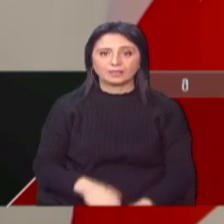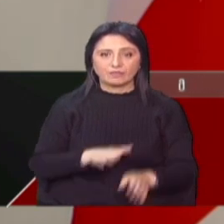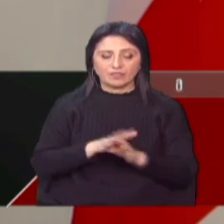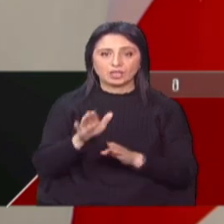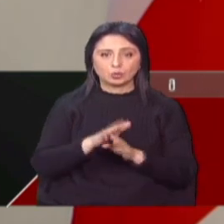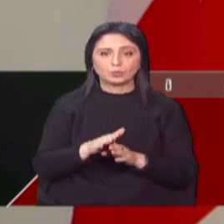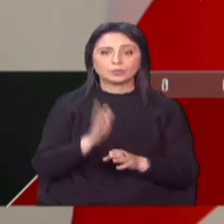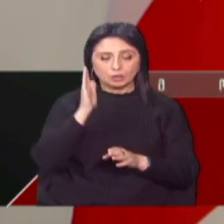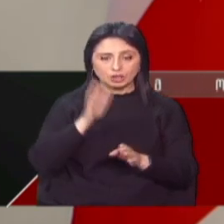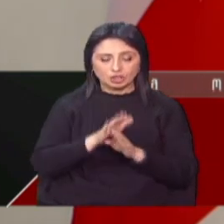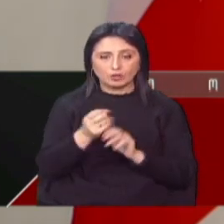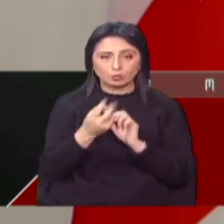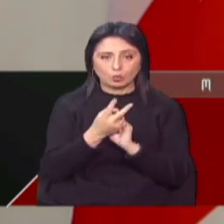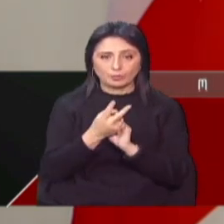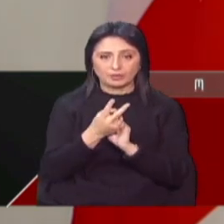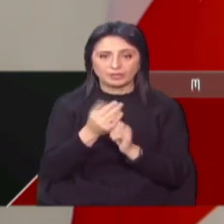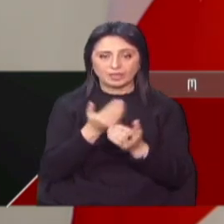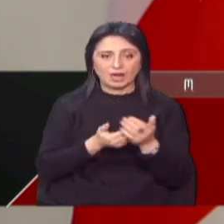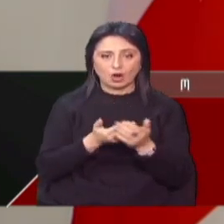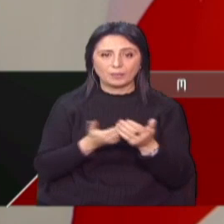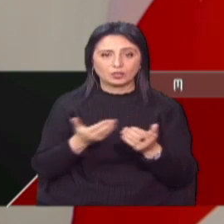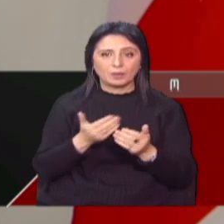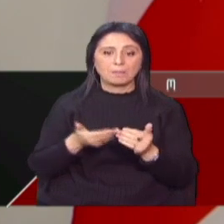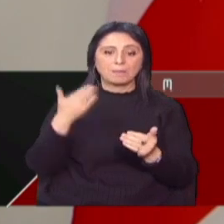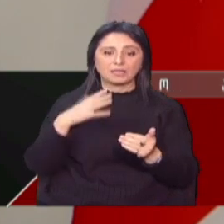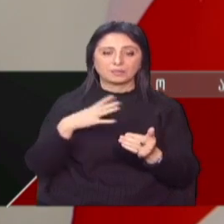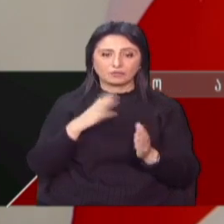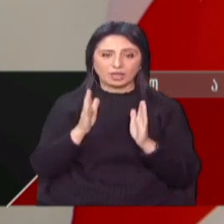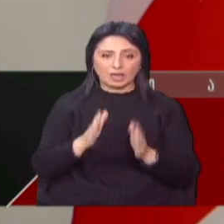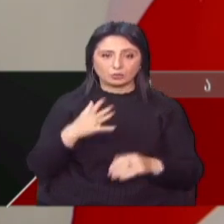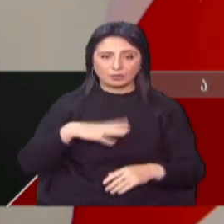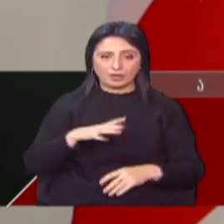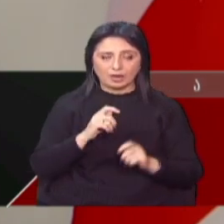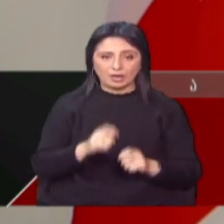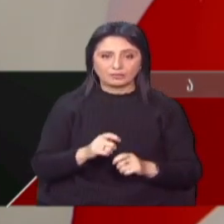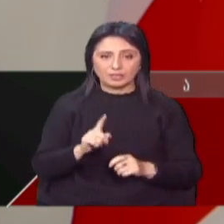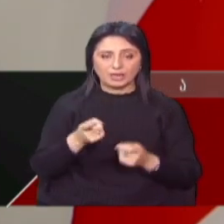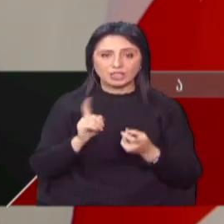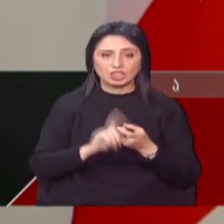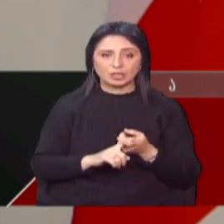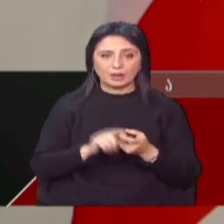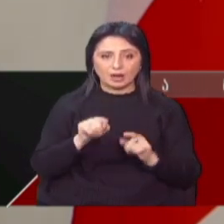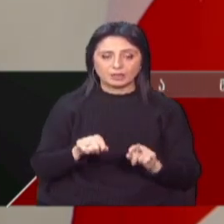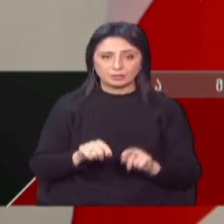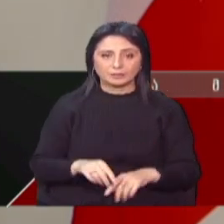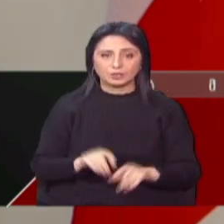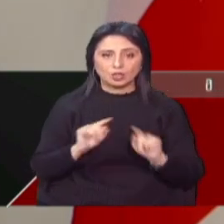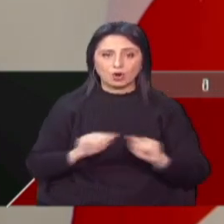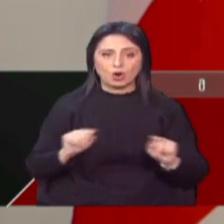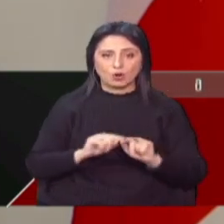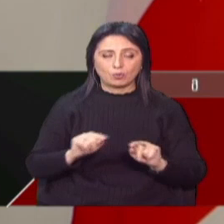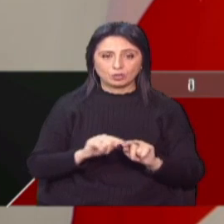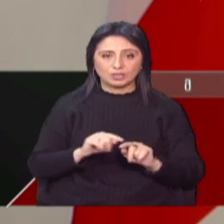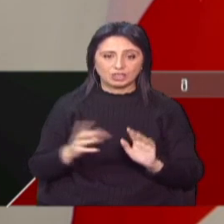vasrulebdit da shevasrulet 12 rekomendatsia romelis manamde khonda gasazruli kvekanas. Რაც ეხება აქ